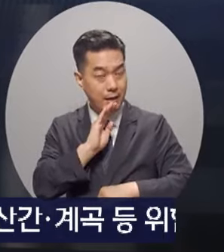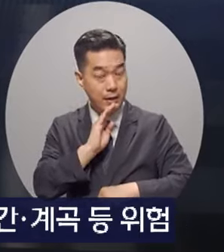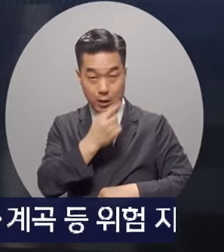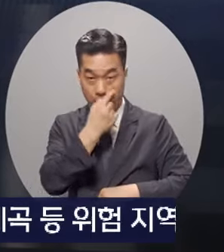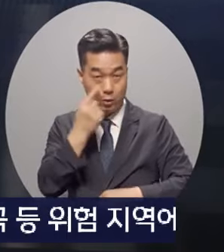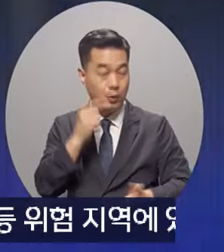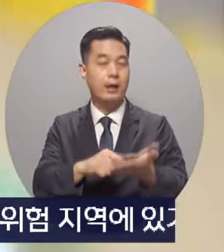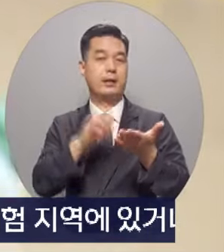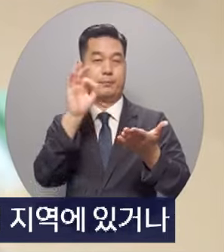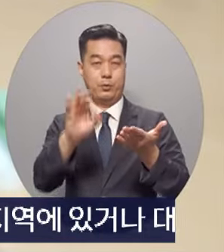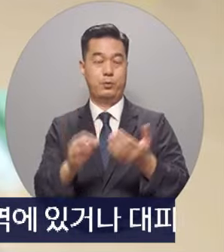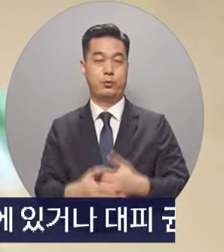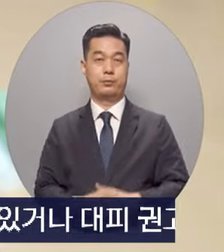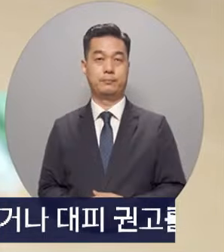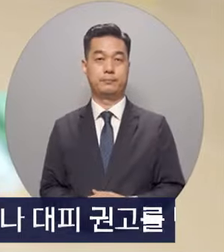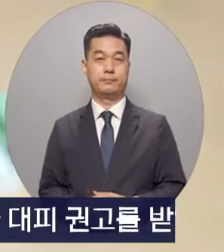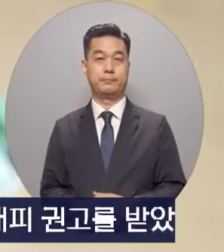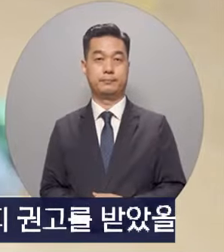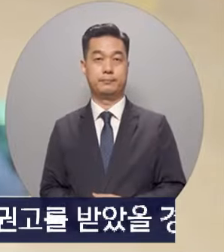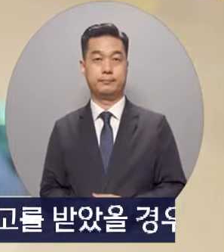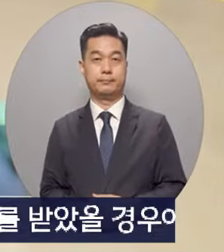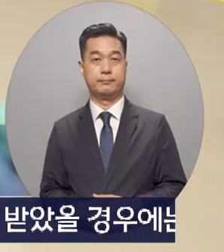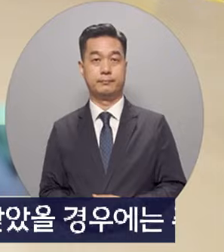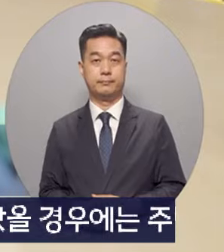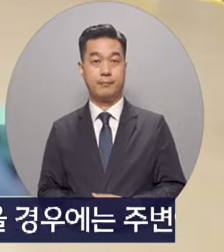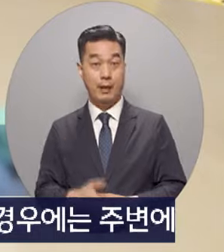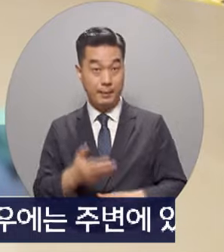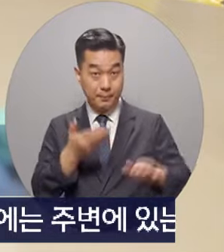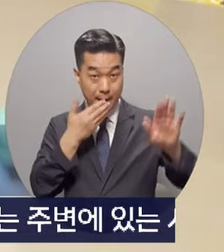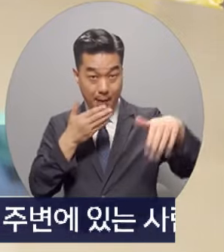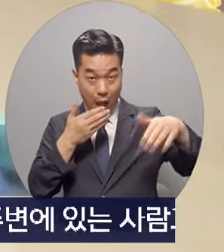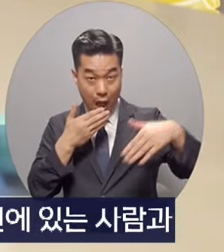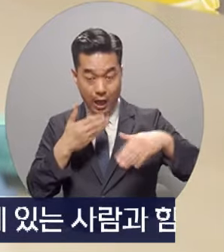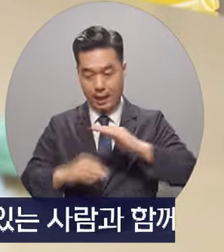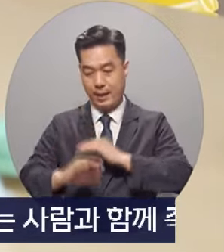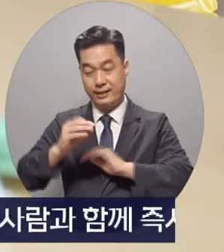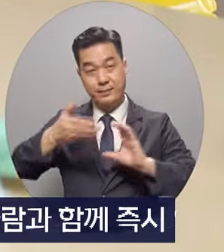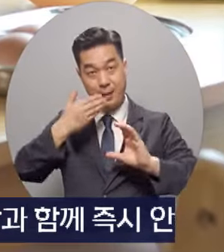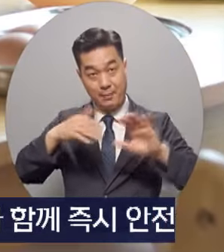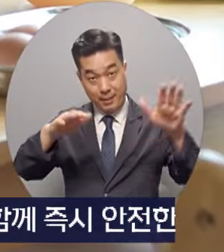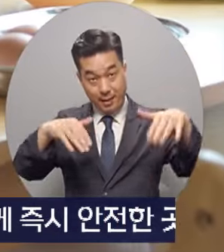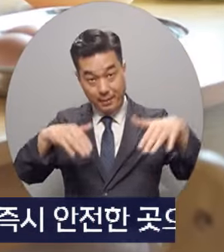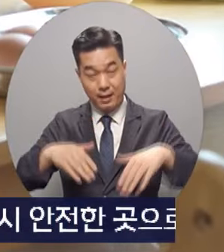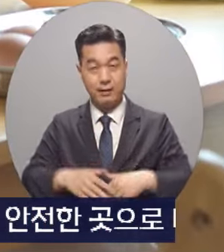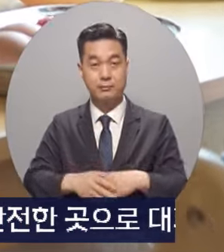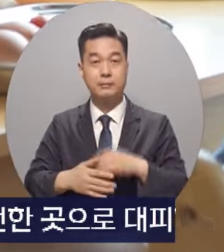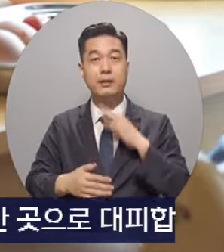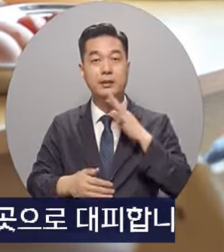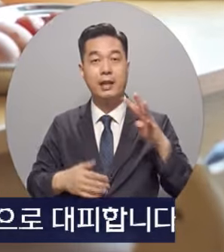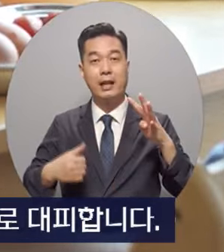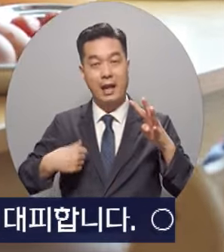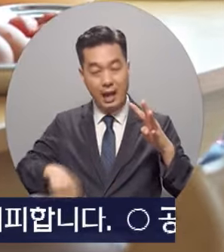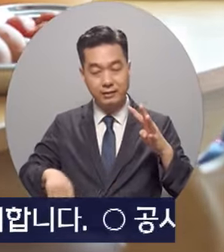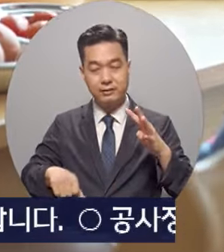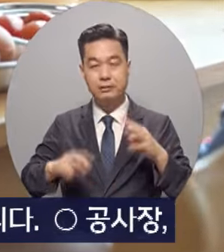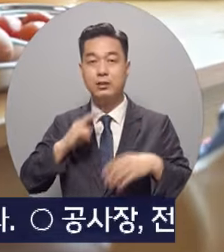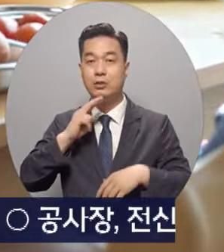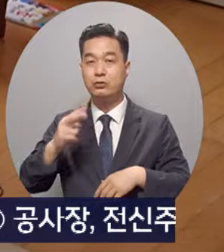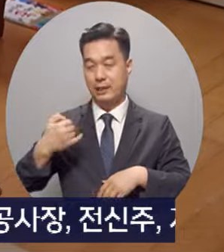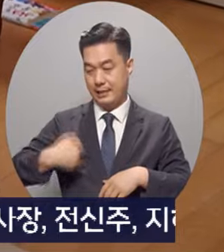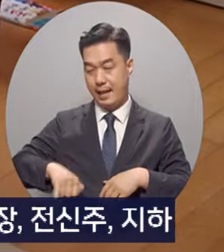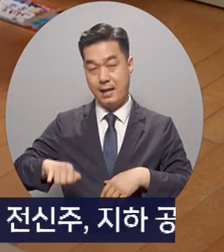확인해봤습니다. 밥 먹자. 아침 먹자. 4살 아들과 2살 딸을 키우고